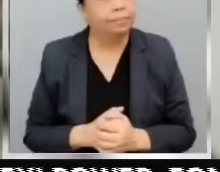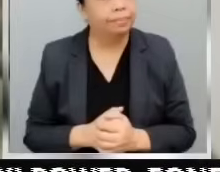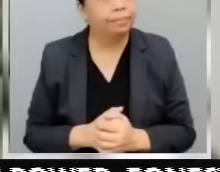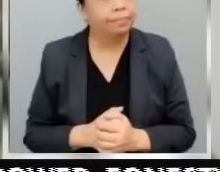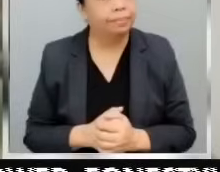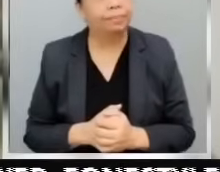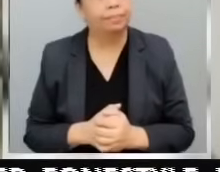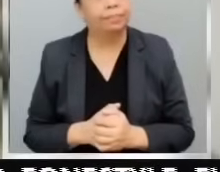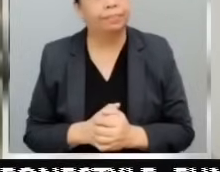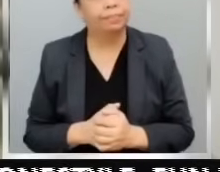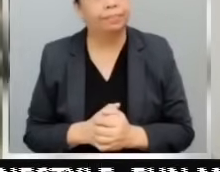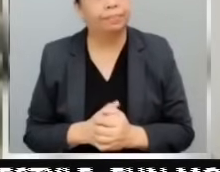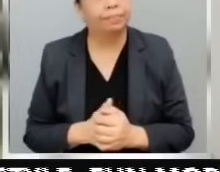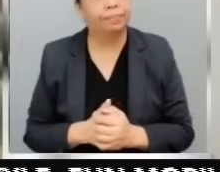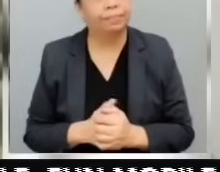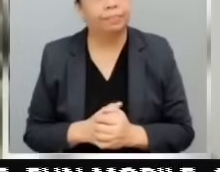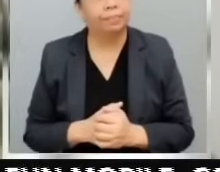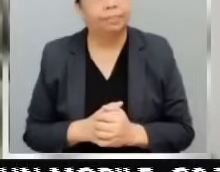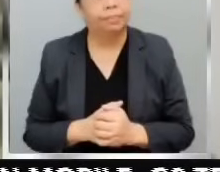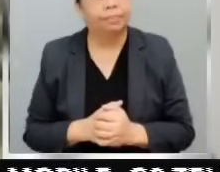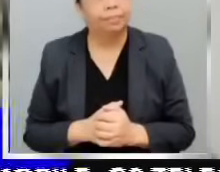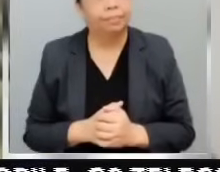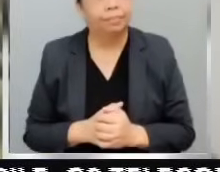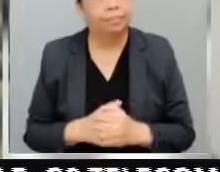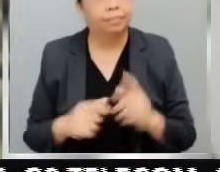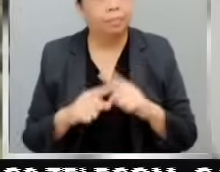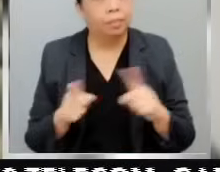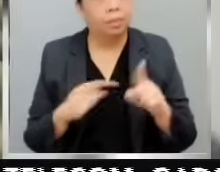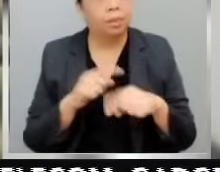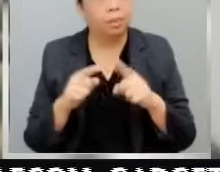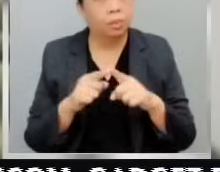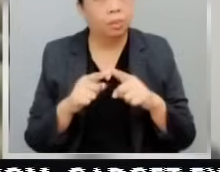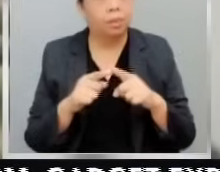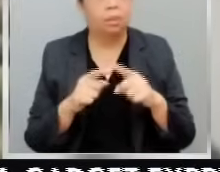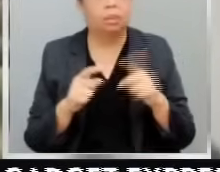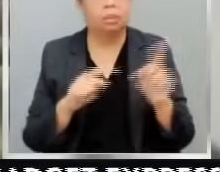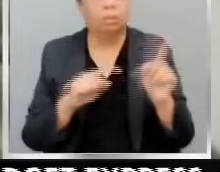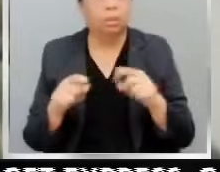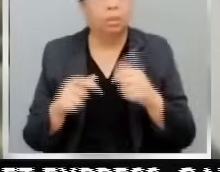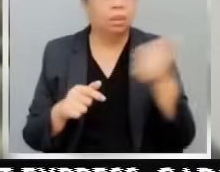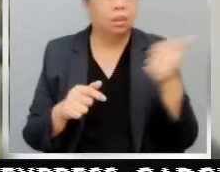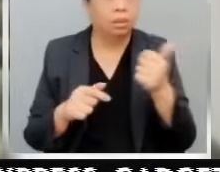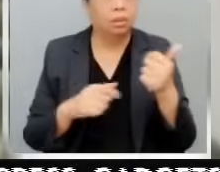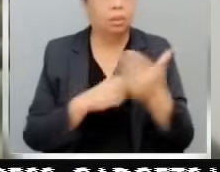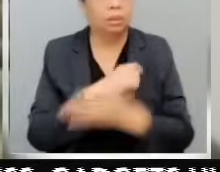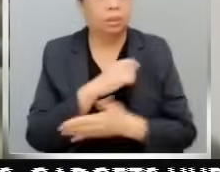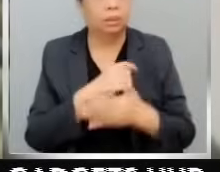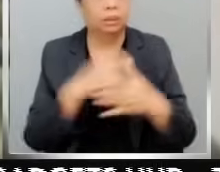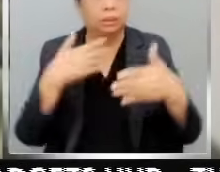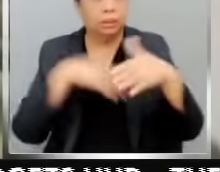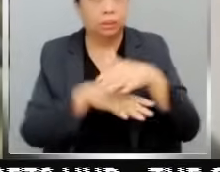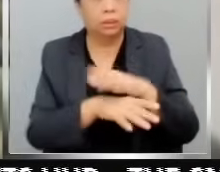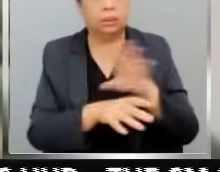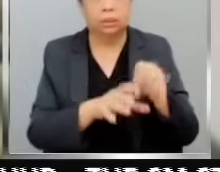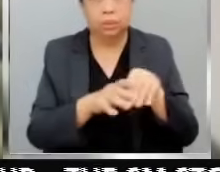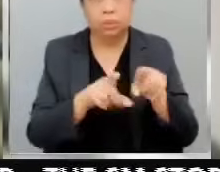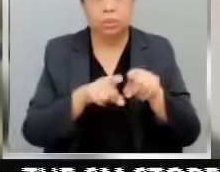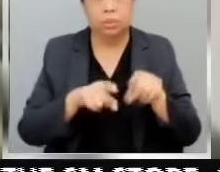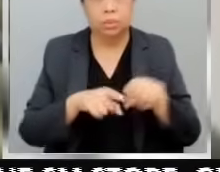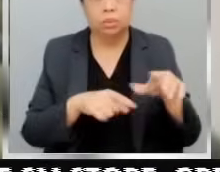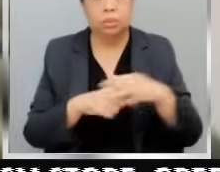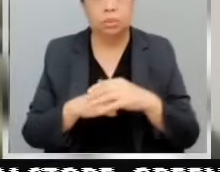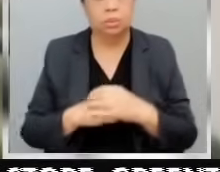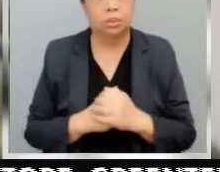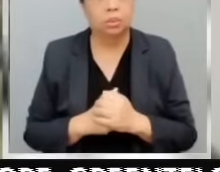na nangyari. Pero yung may mga pumasok ng ibang lahi, pumasok mismo doon yung ginawa sa mga kabahin natin sa mga